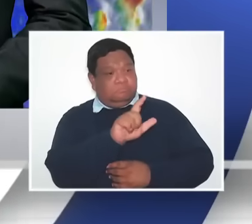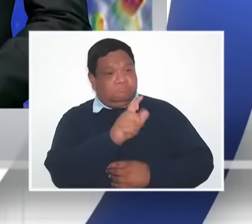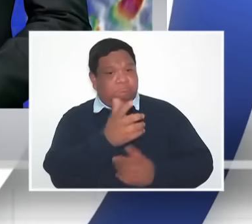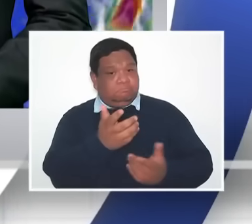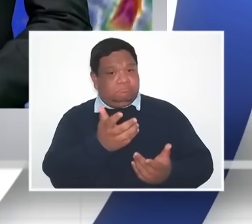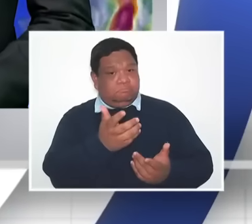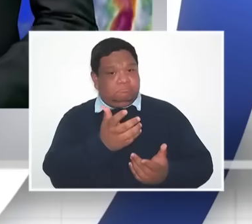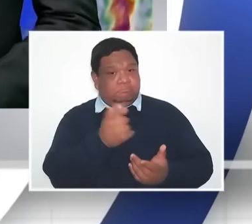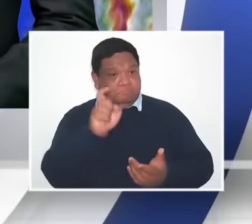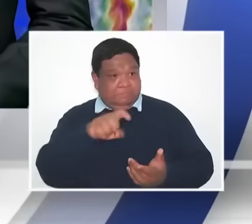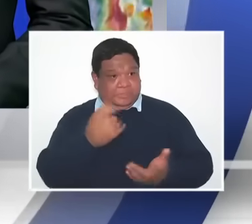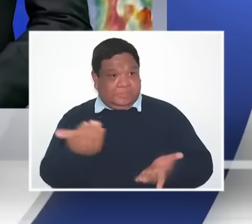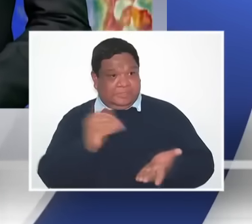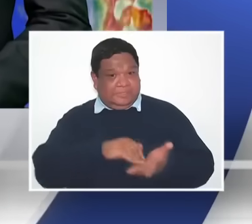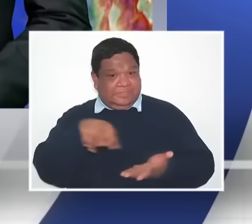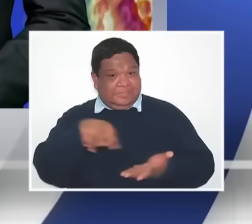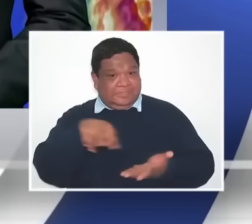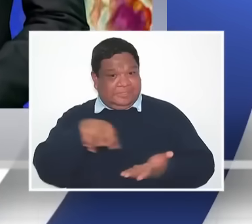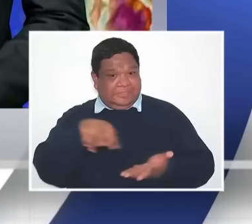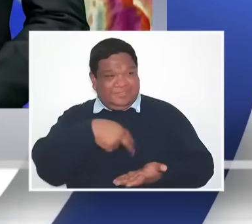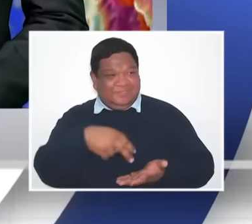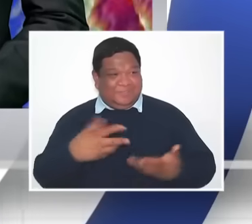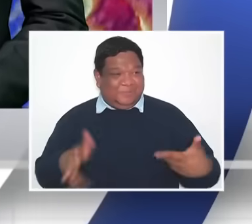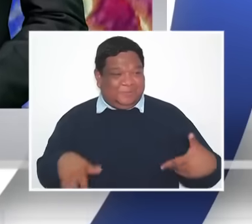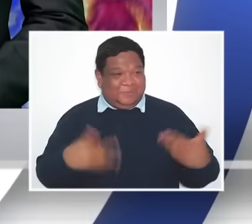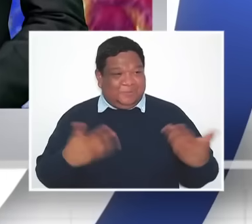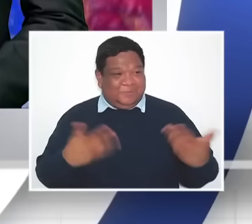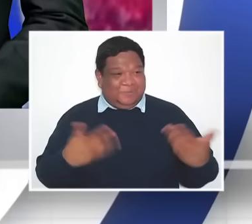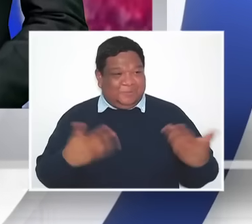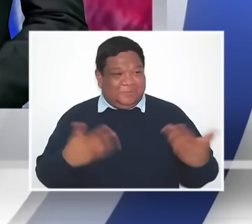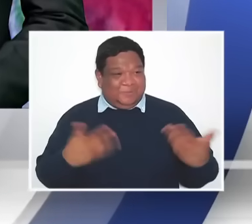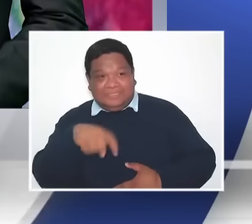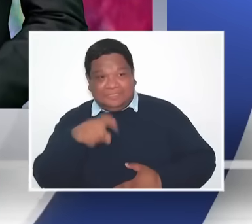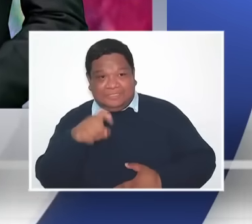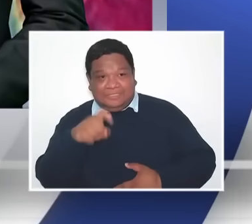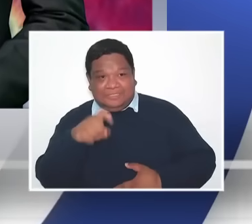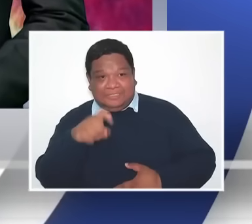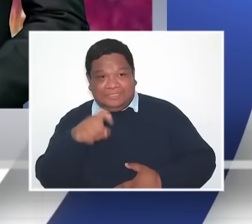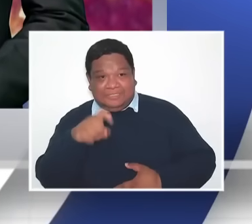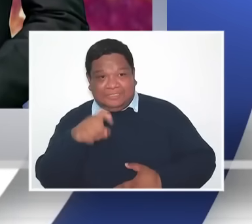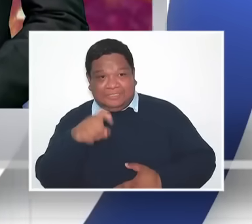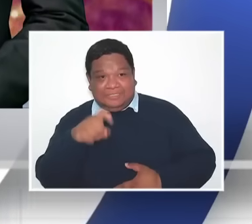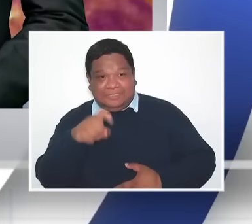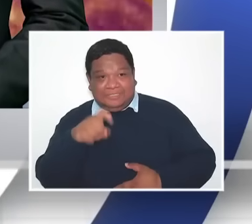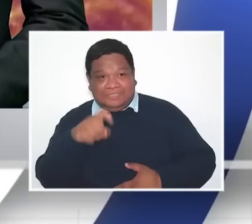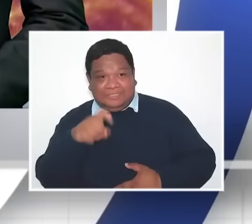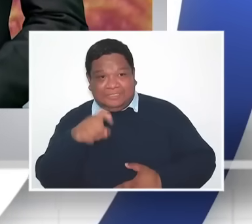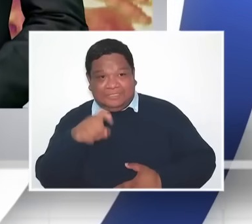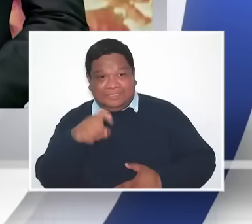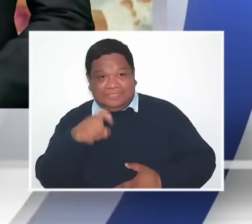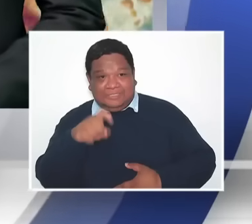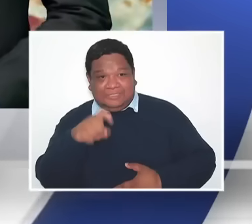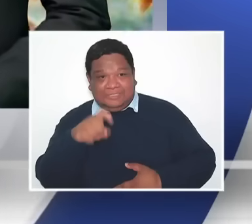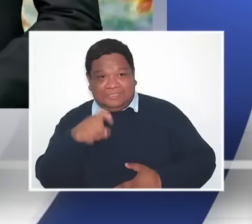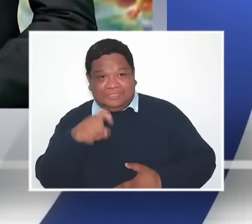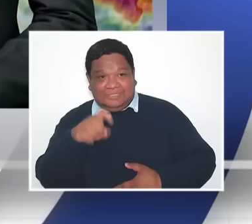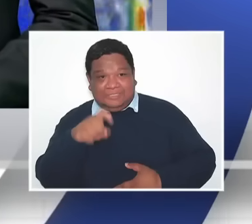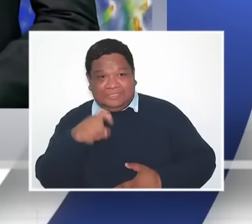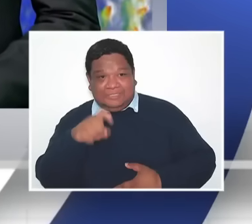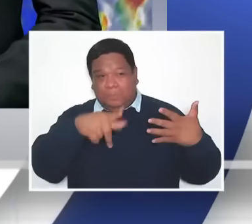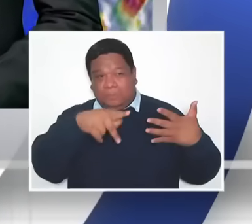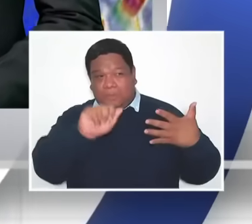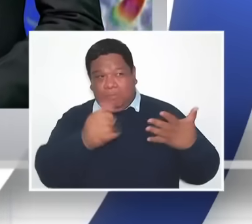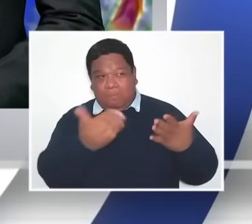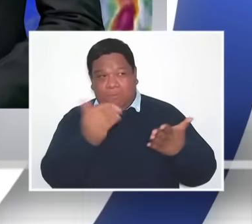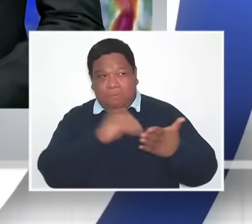ulit tayo o kailangan bang meron pang low pressure area muli para magpaulan dito sa Luzon at may yung